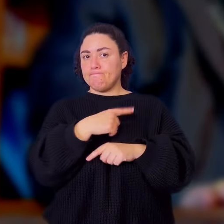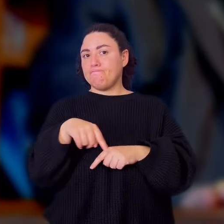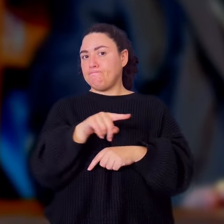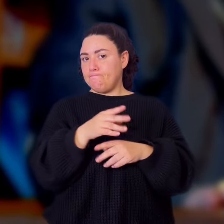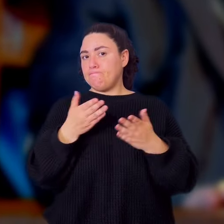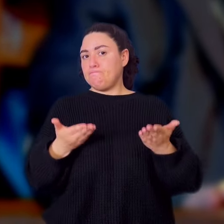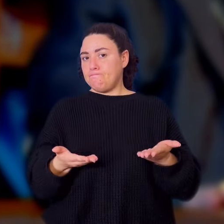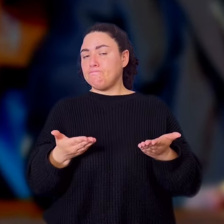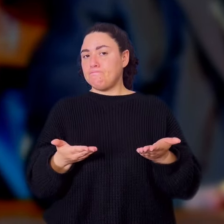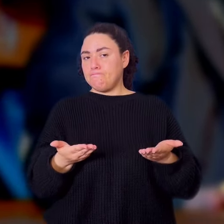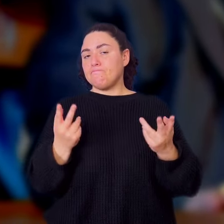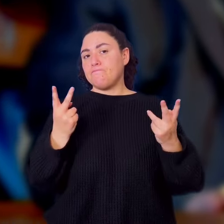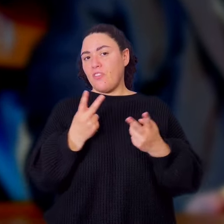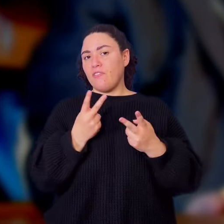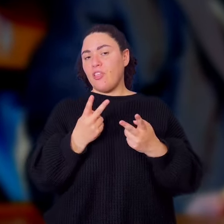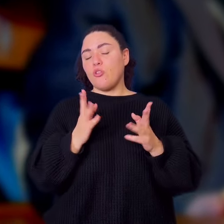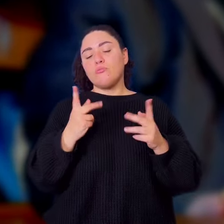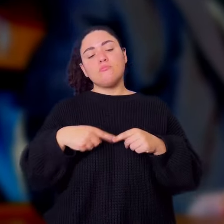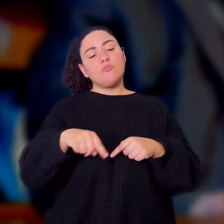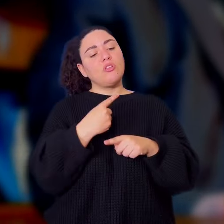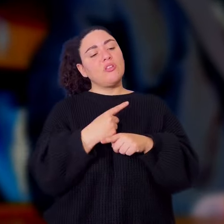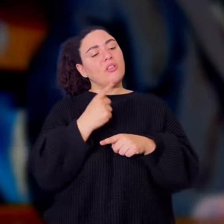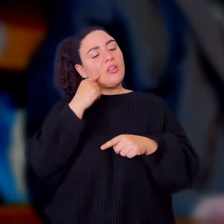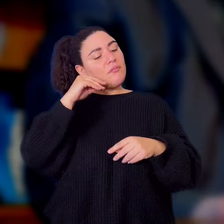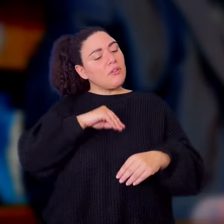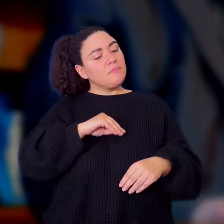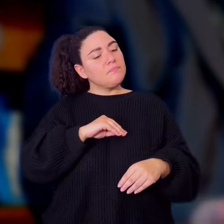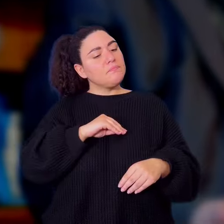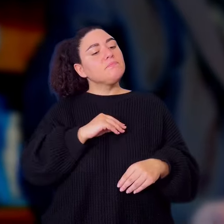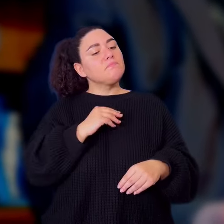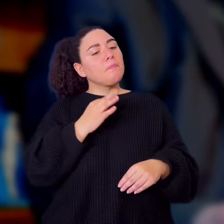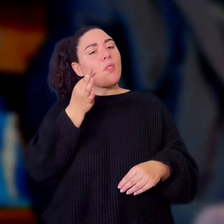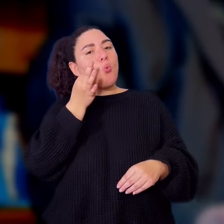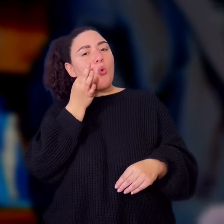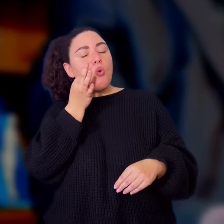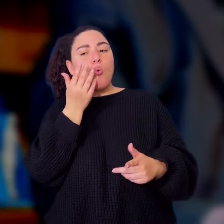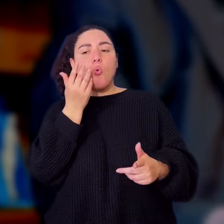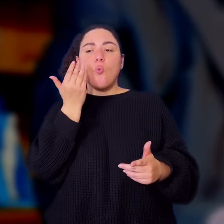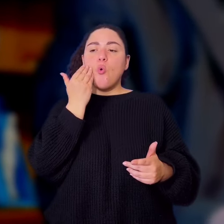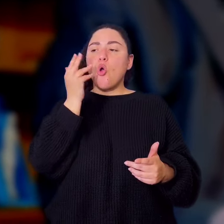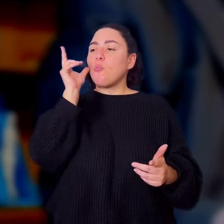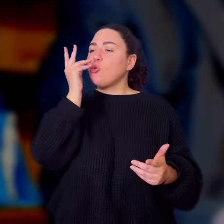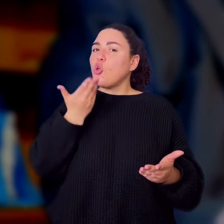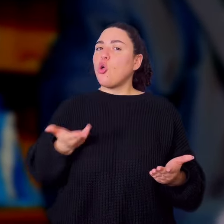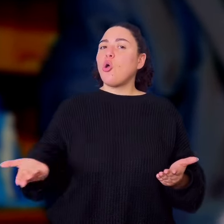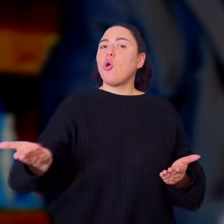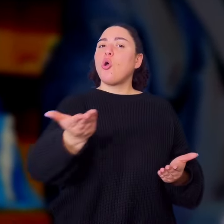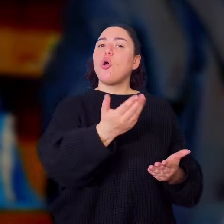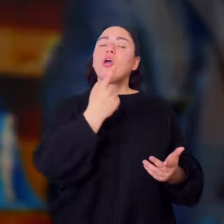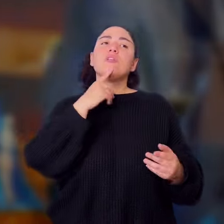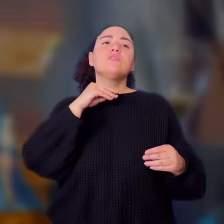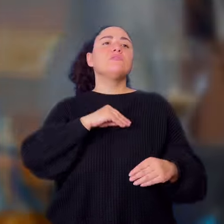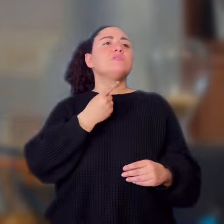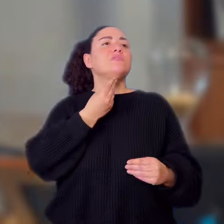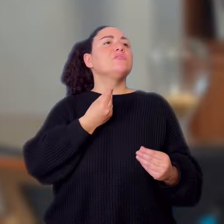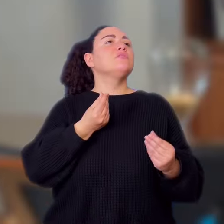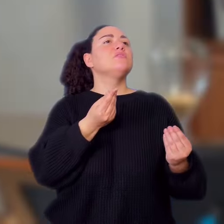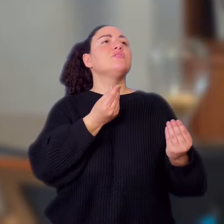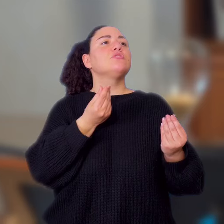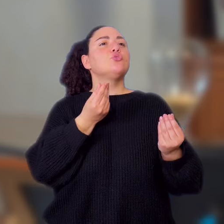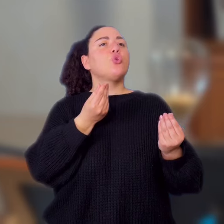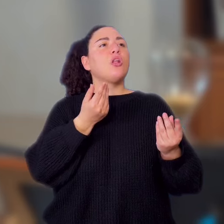stiamo vivendo essere degli uomini e delle donne intrise di questa consolazione di quella